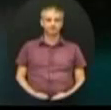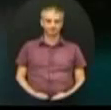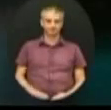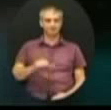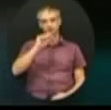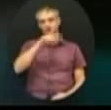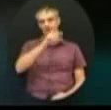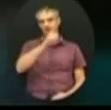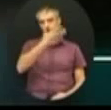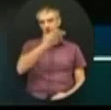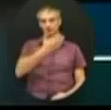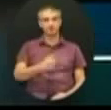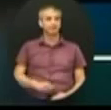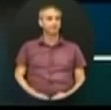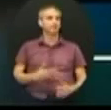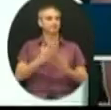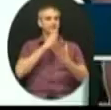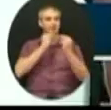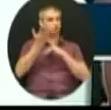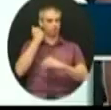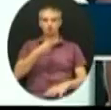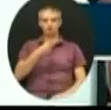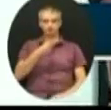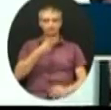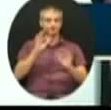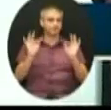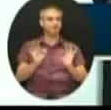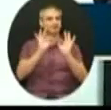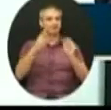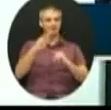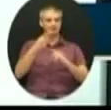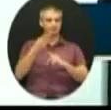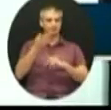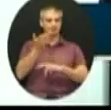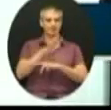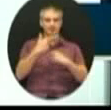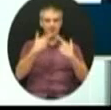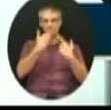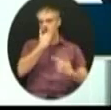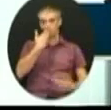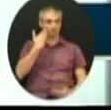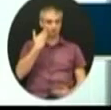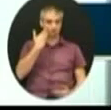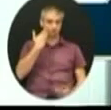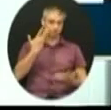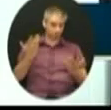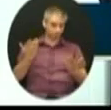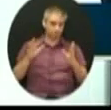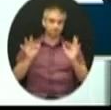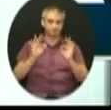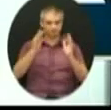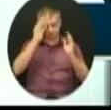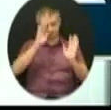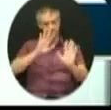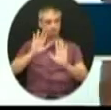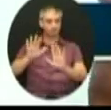אורי זקי, אתה ראשון. דיברנו קודם על הטקס לחללי מלחמת יום הכיפורים. אז הטקס, כבודו